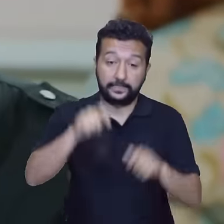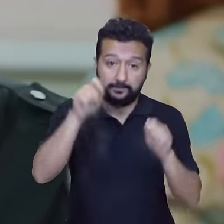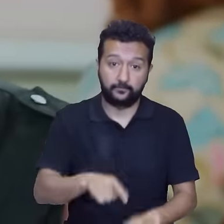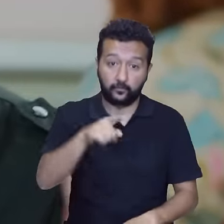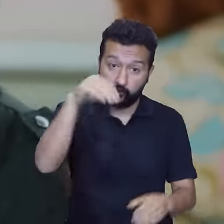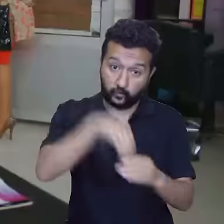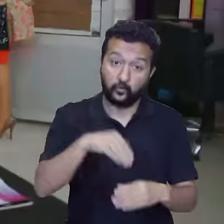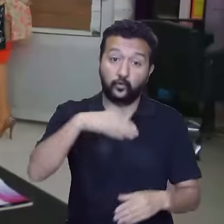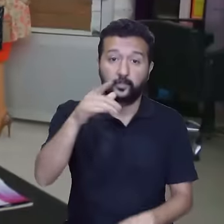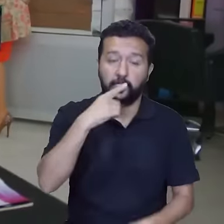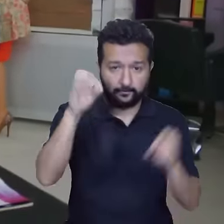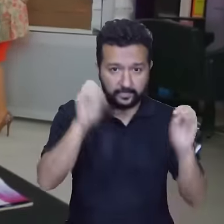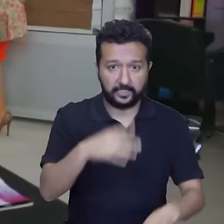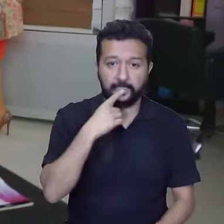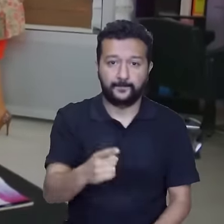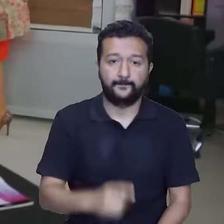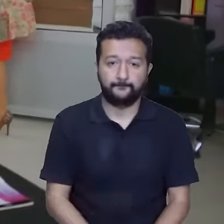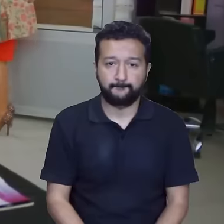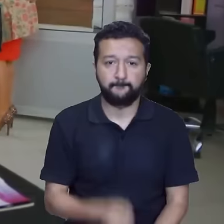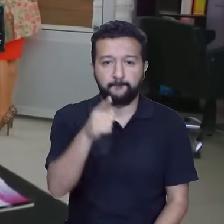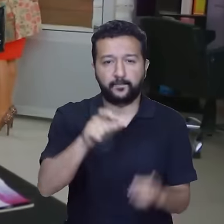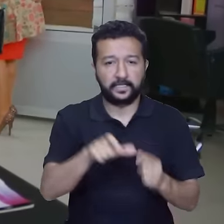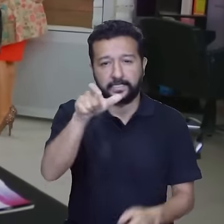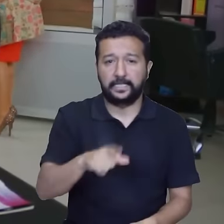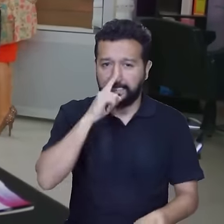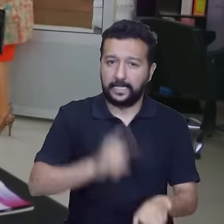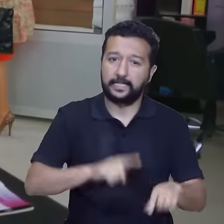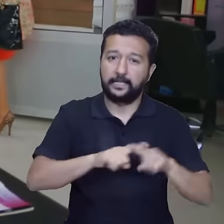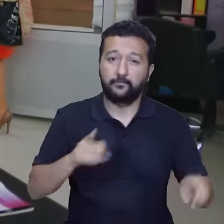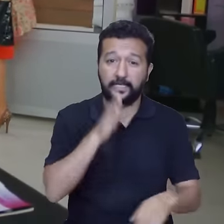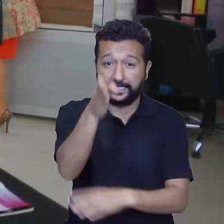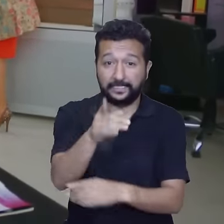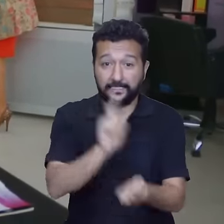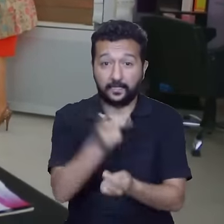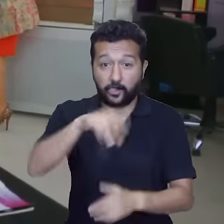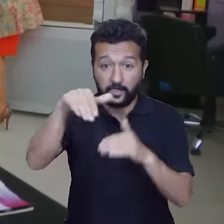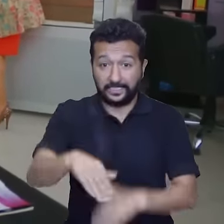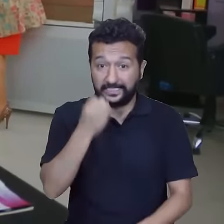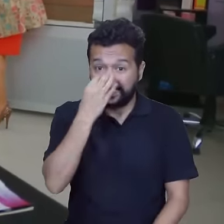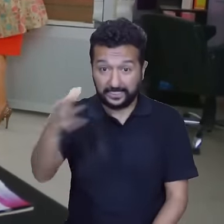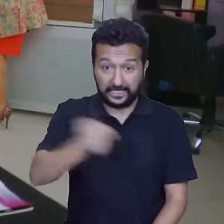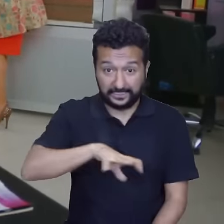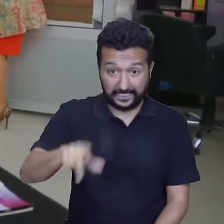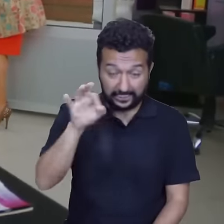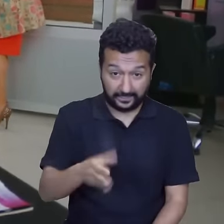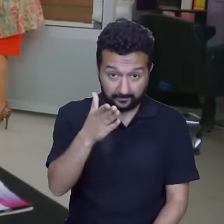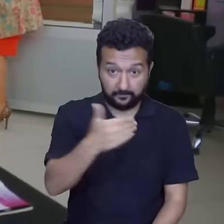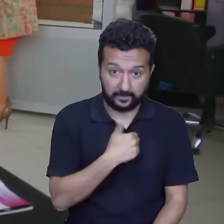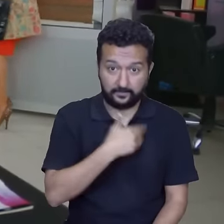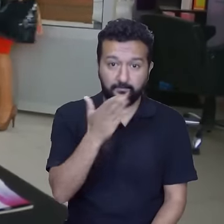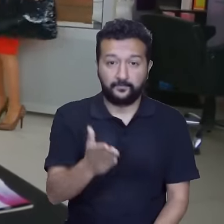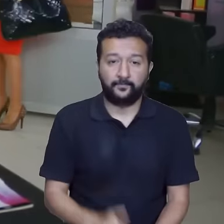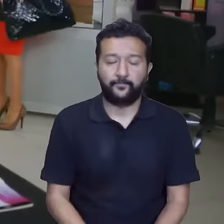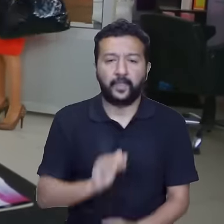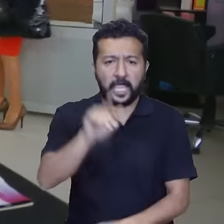sallandıracağız, koyacağız, göndereceğiz. Bıraksana oğlum. Ay Şener, sana inanamıyorum ya. Gittin de cenazenin çelengini mi çaldın geldin bana? Saçsız